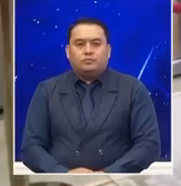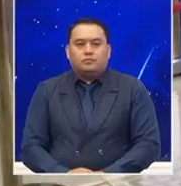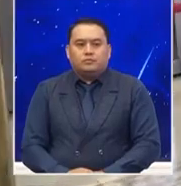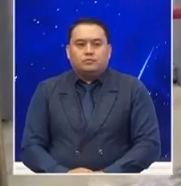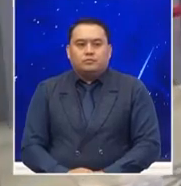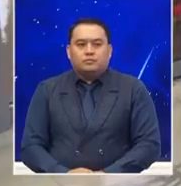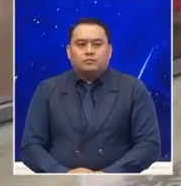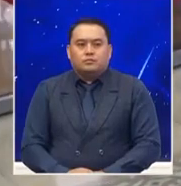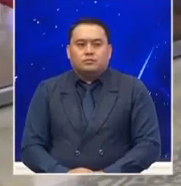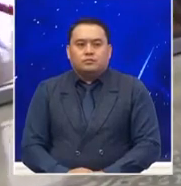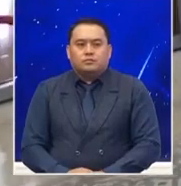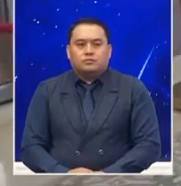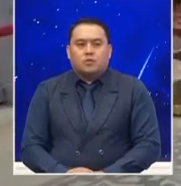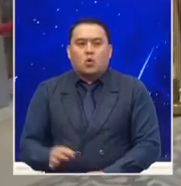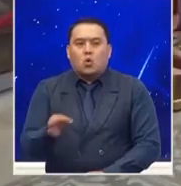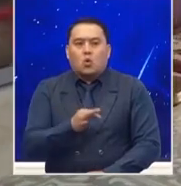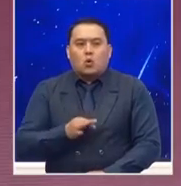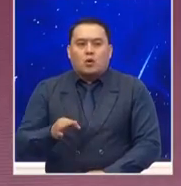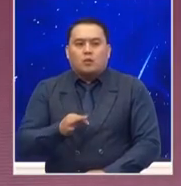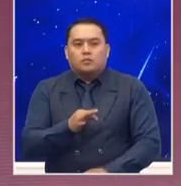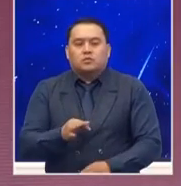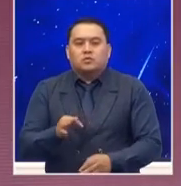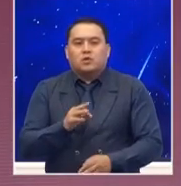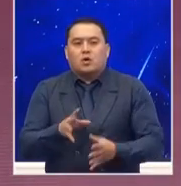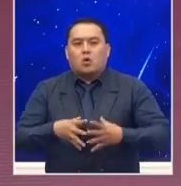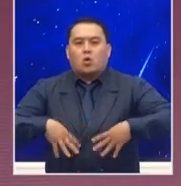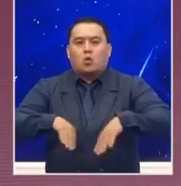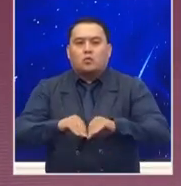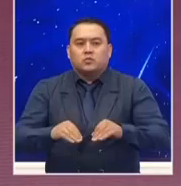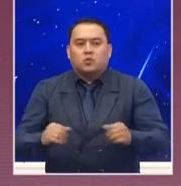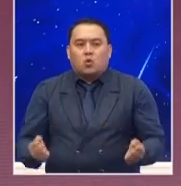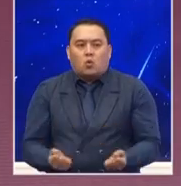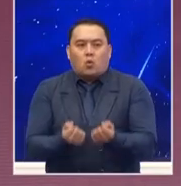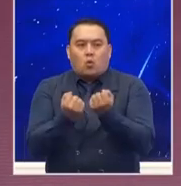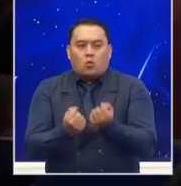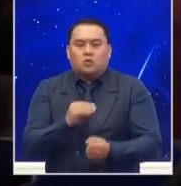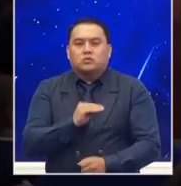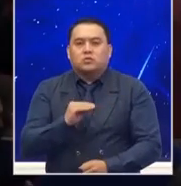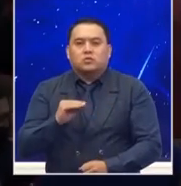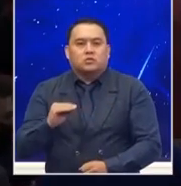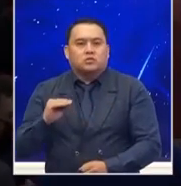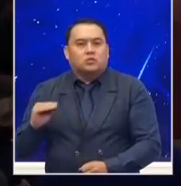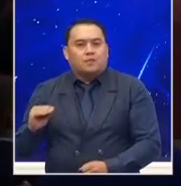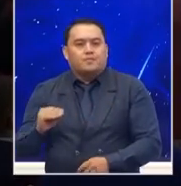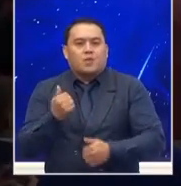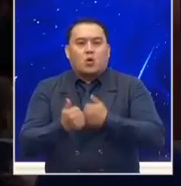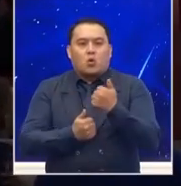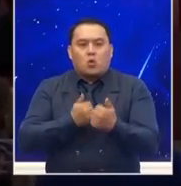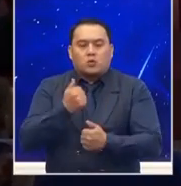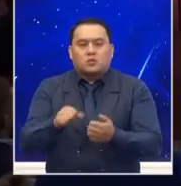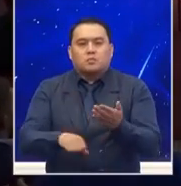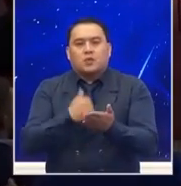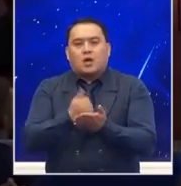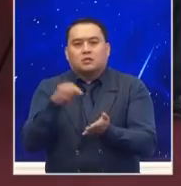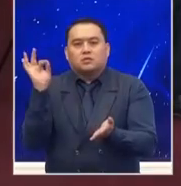3G байқауын өткізуге облыстық қоғамдық келісім орталығы мұрындық болған. Бұл сайыс облыста тұңғыш рет ұйымдастырылды. Басты мақсат